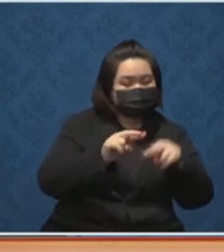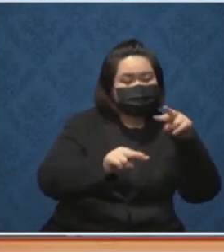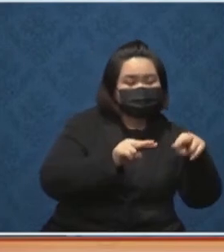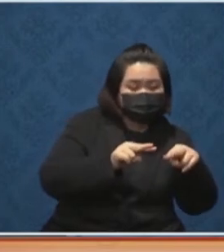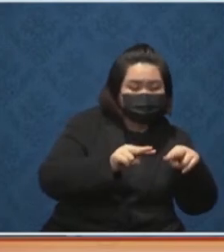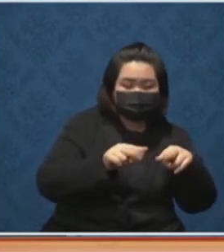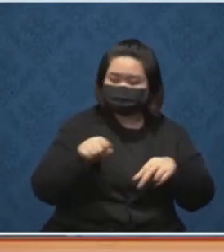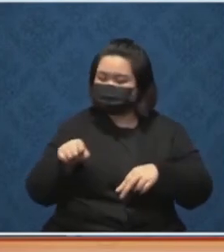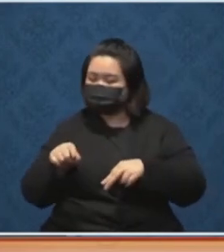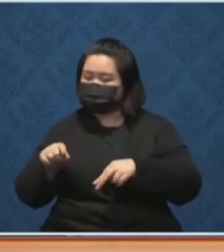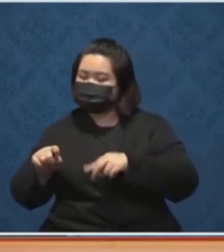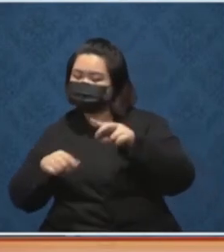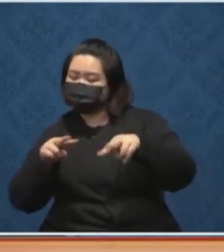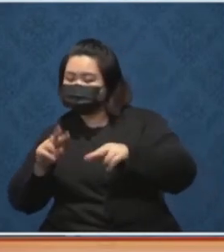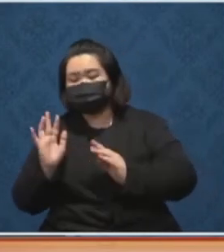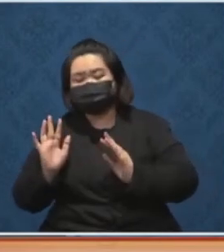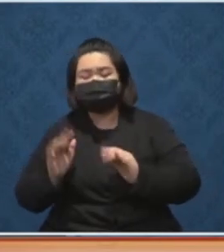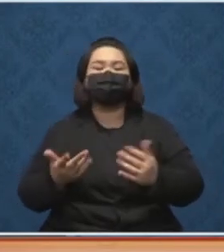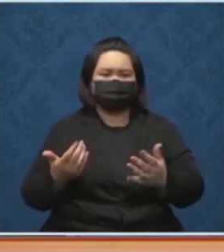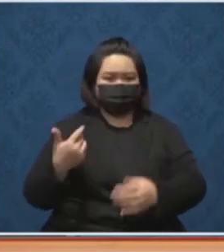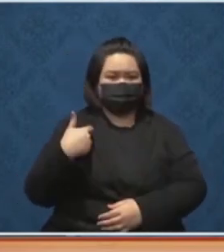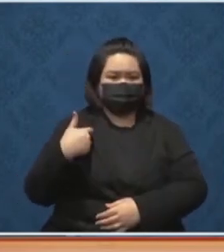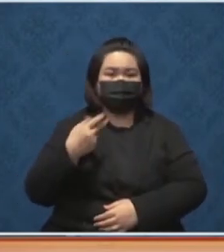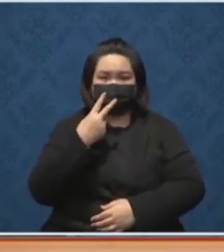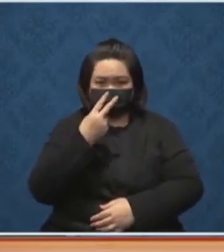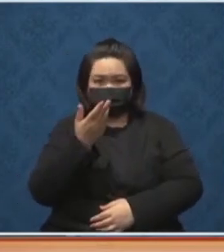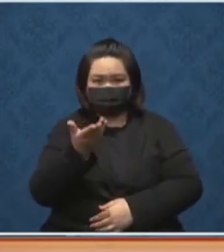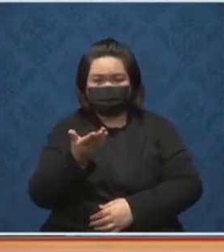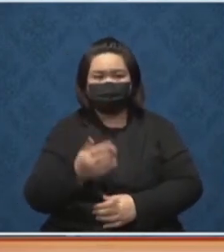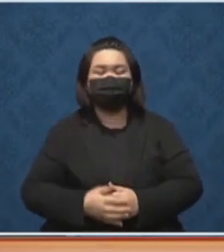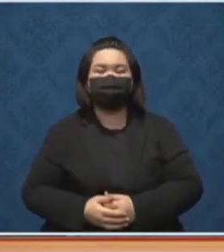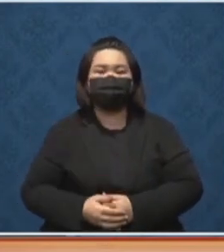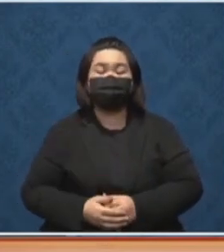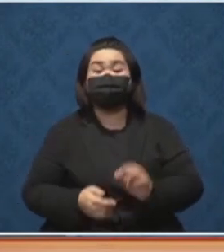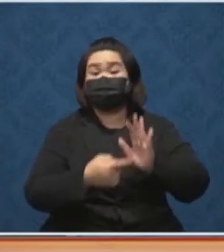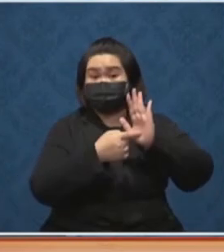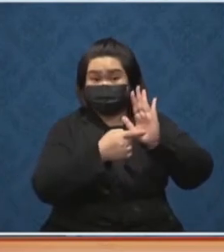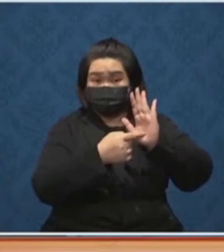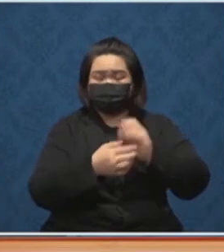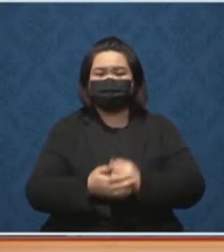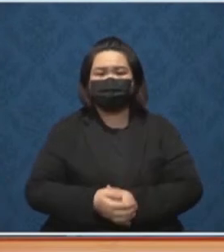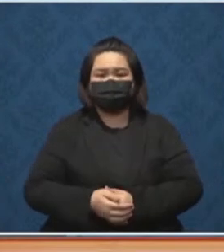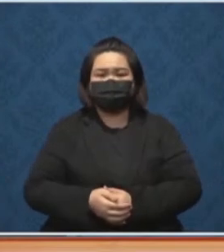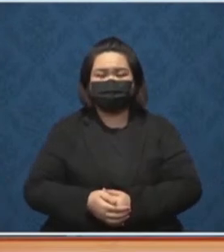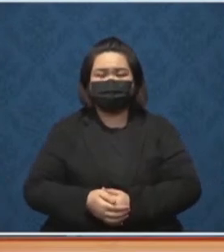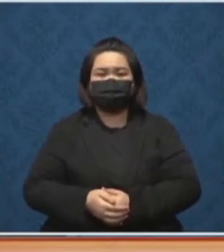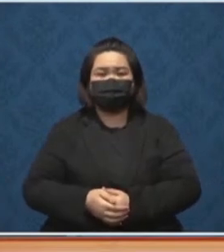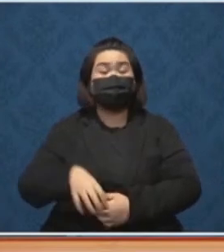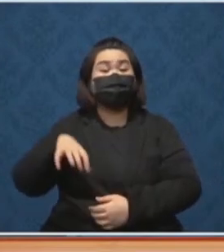สอบเรื่องใดรอทำเยี่ยในเรื่องใด ตัวอย่คร